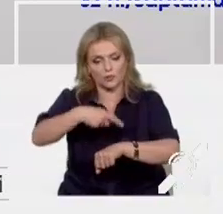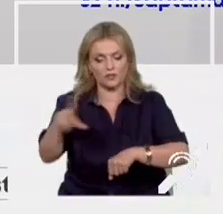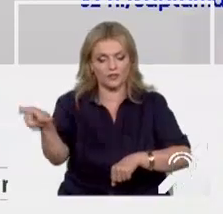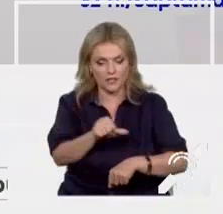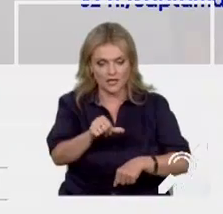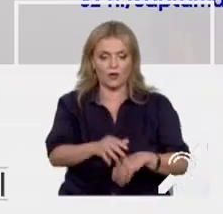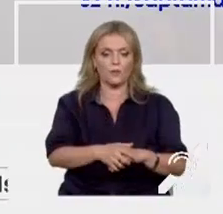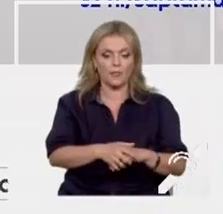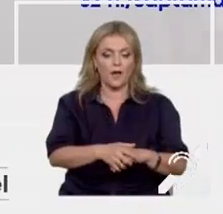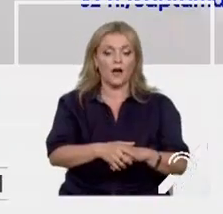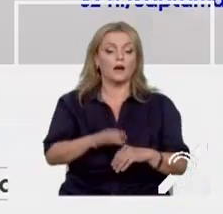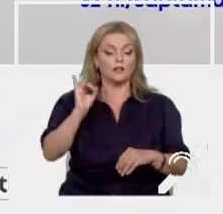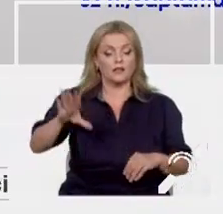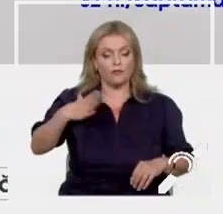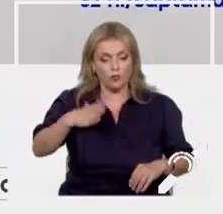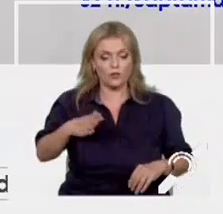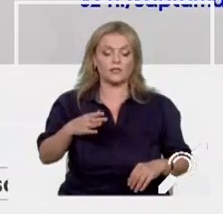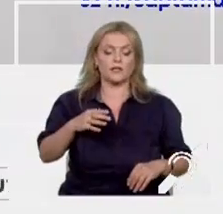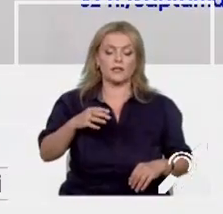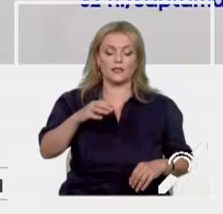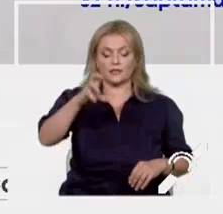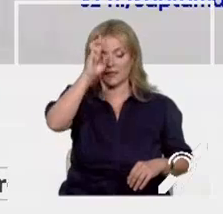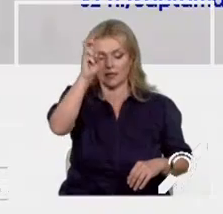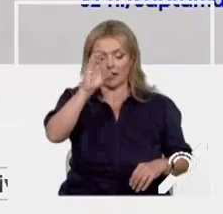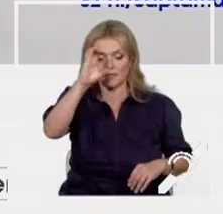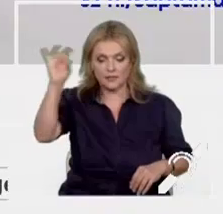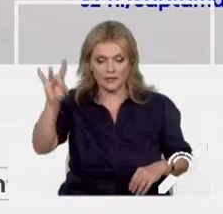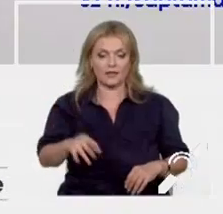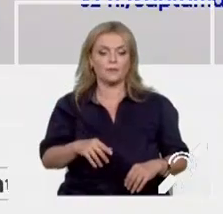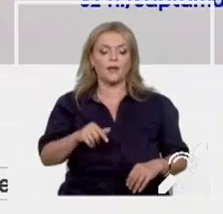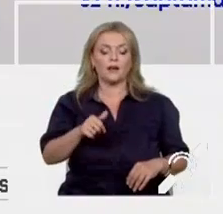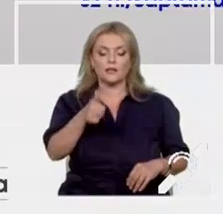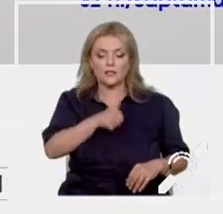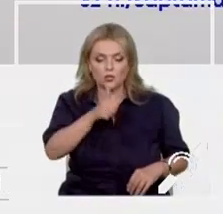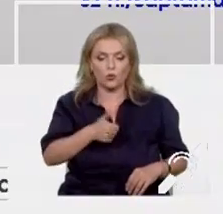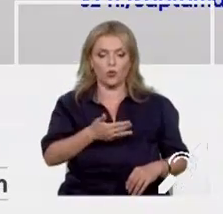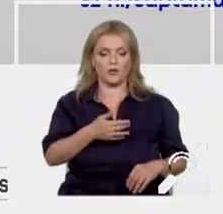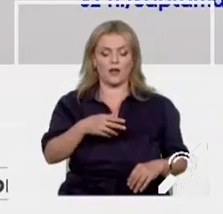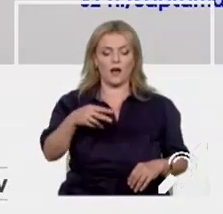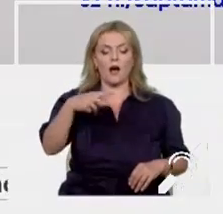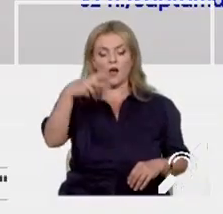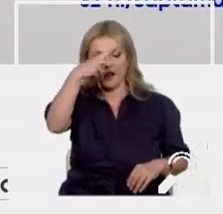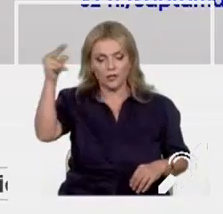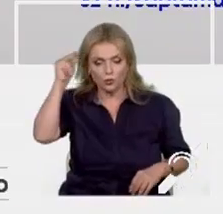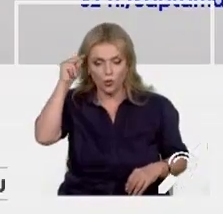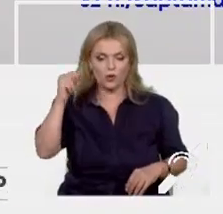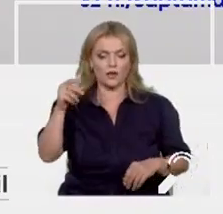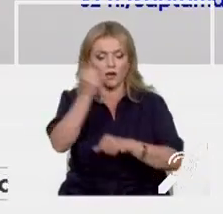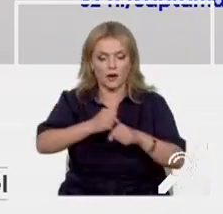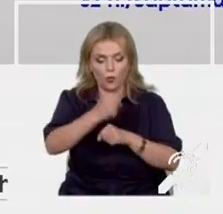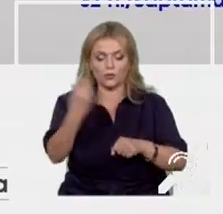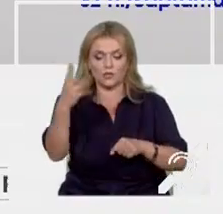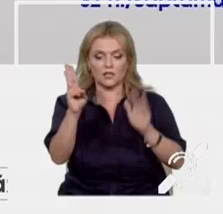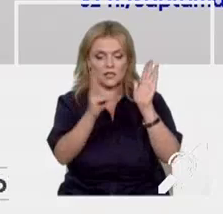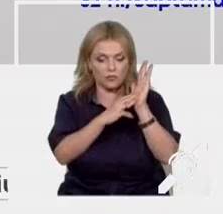pe săptămână. În fostele republici sovietice, Lituania și Letonia, salariații stau la serviciu câte 38